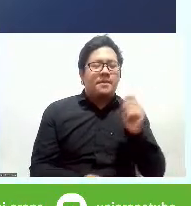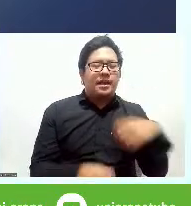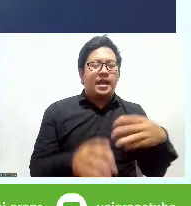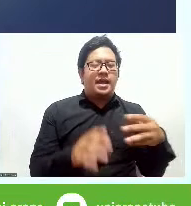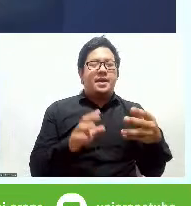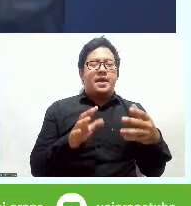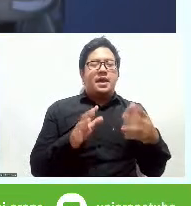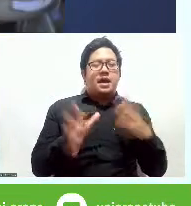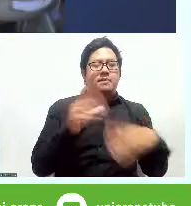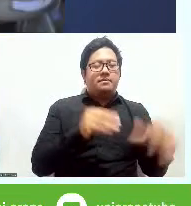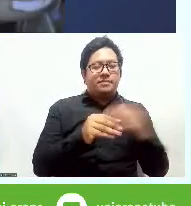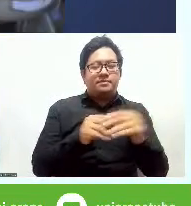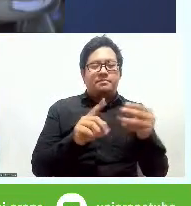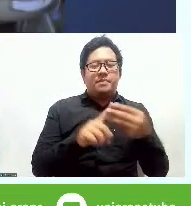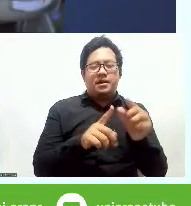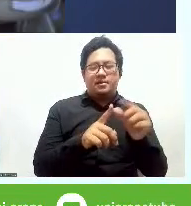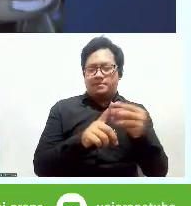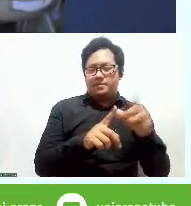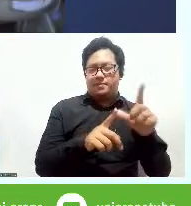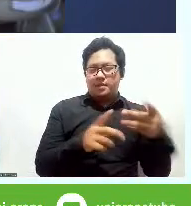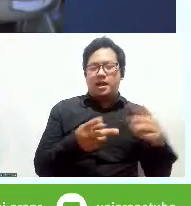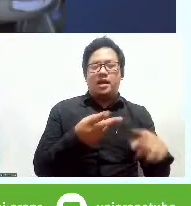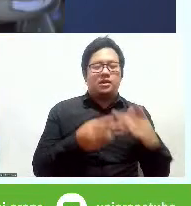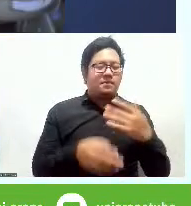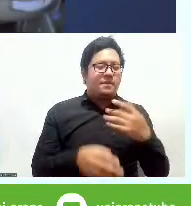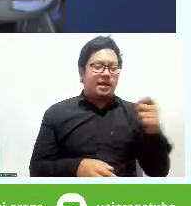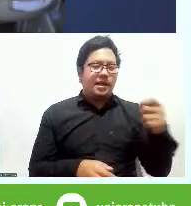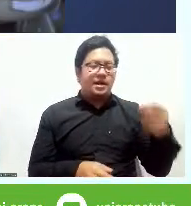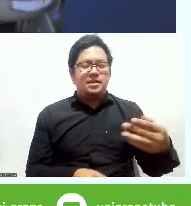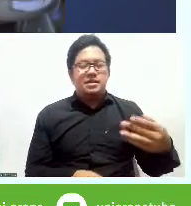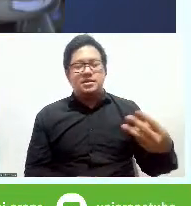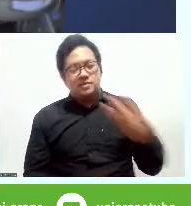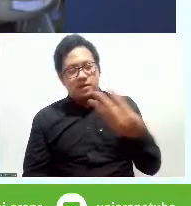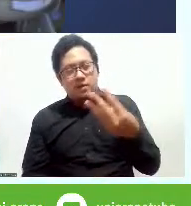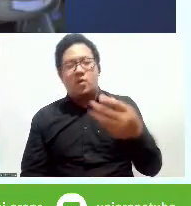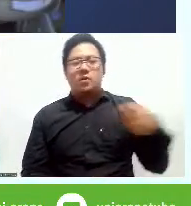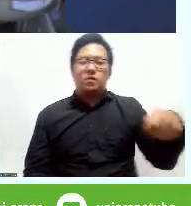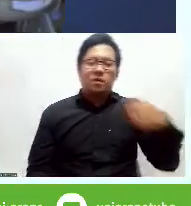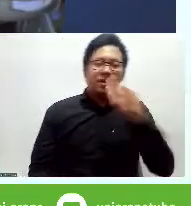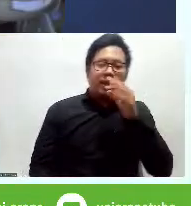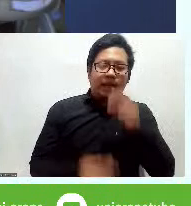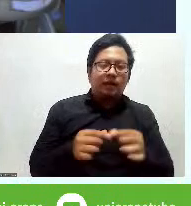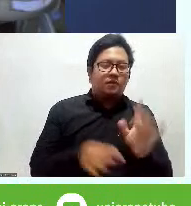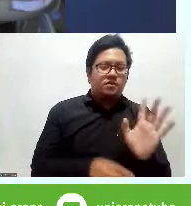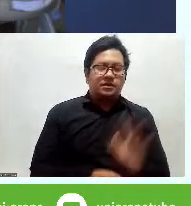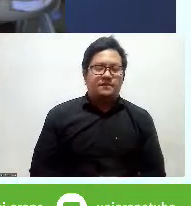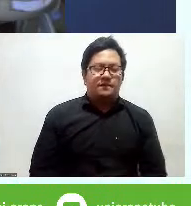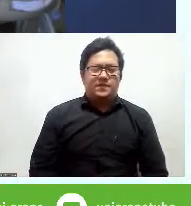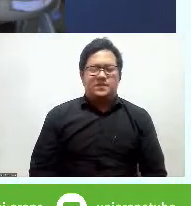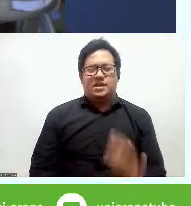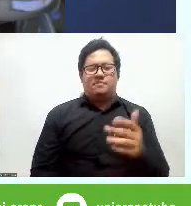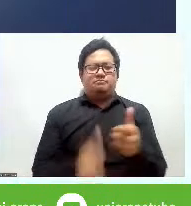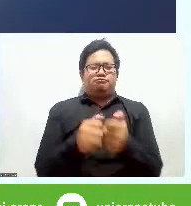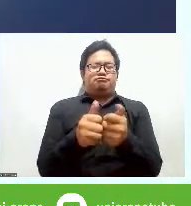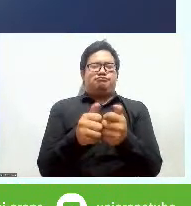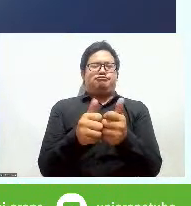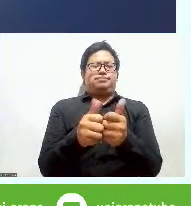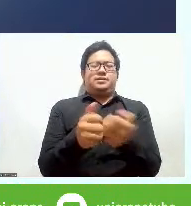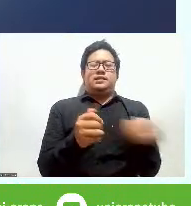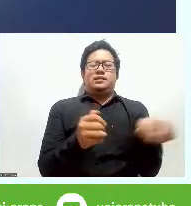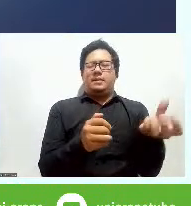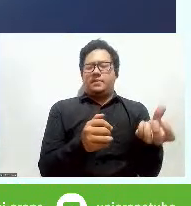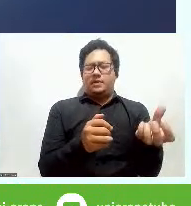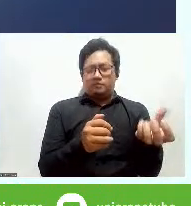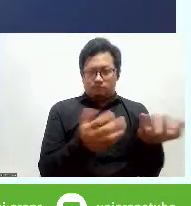atau sedotan yaitu hal yang sangat sederhana Sama aja kok fungsinya Dua jempol ini untuk mengetik effortnya di bagian untuk menjaga lingkungan di